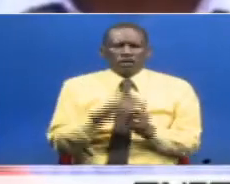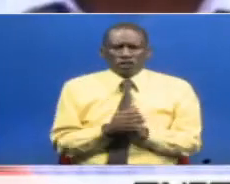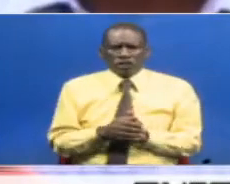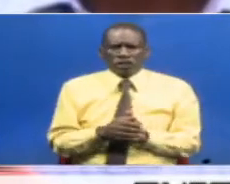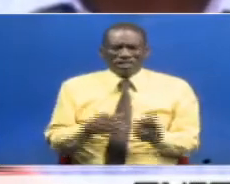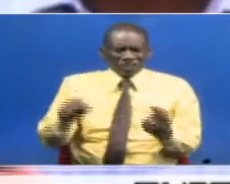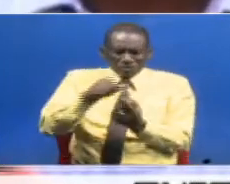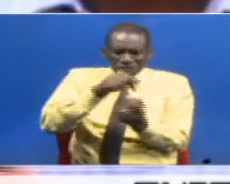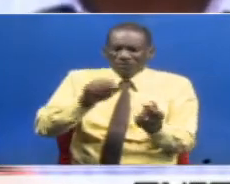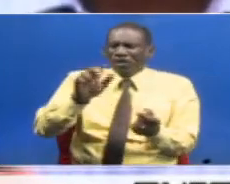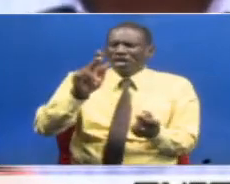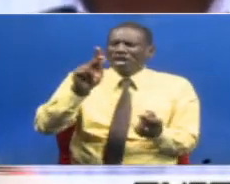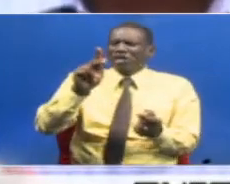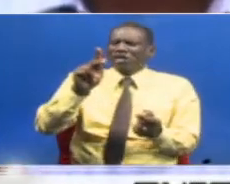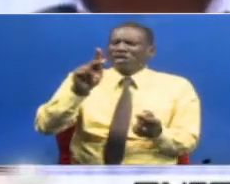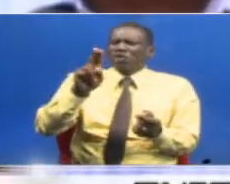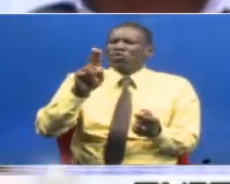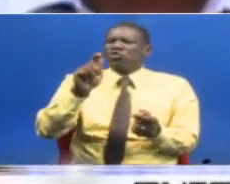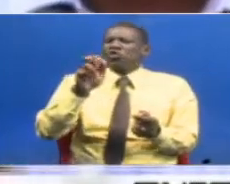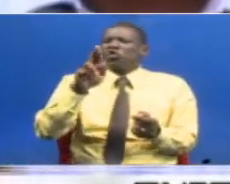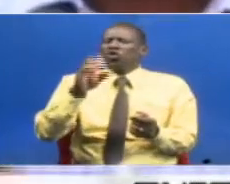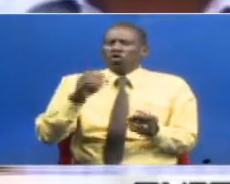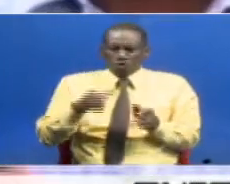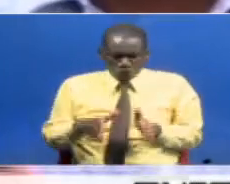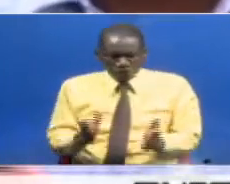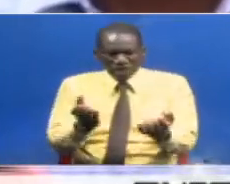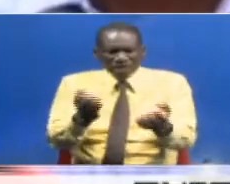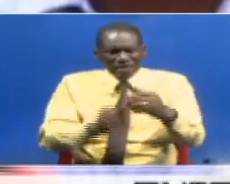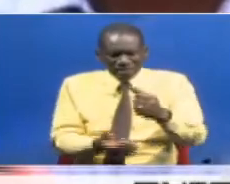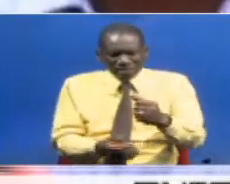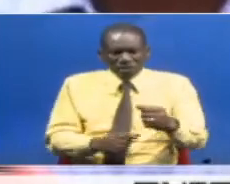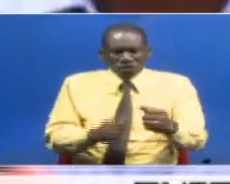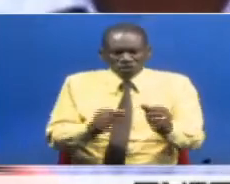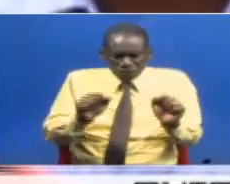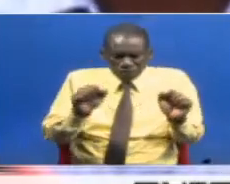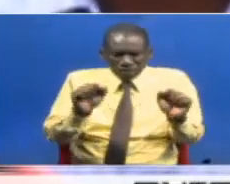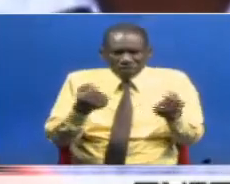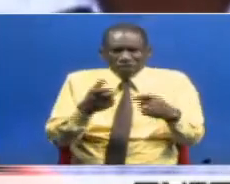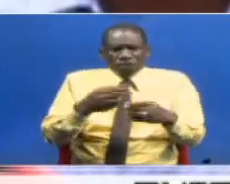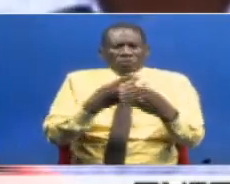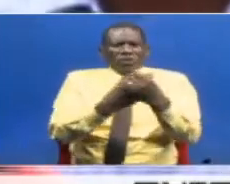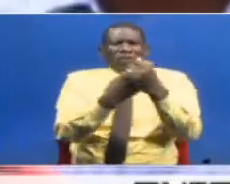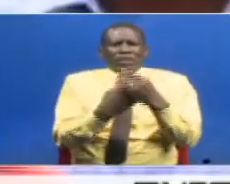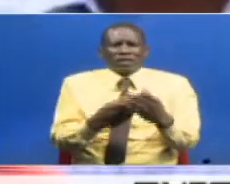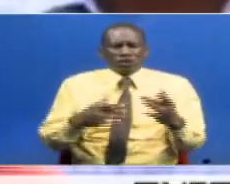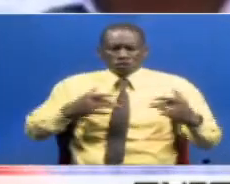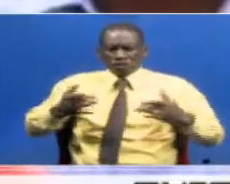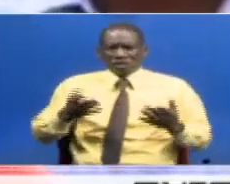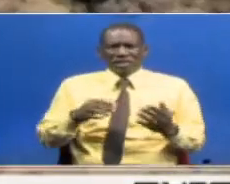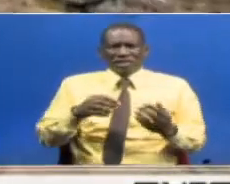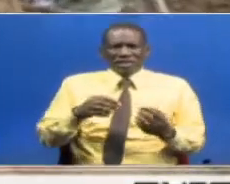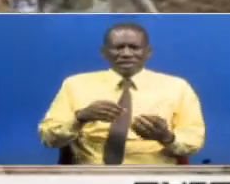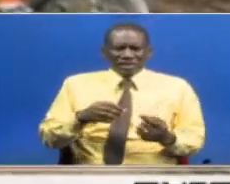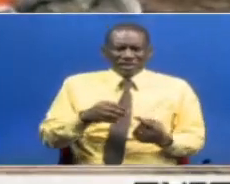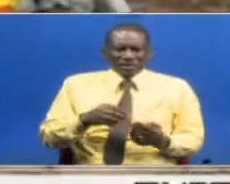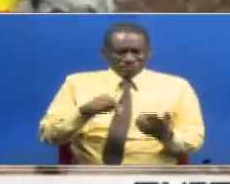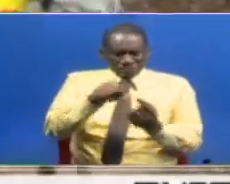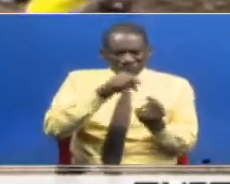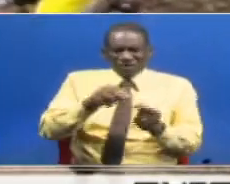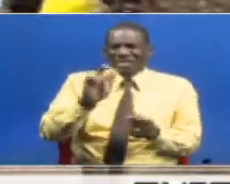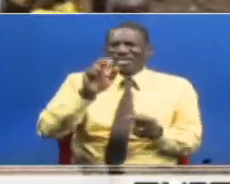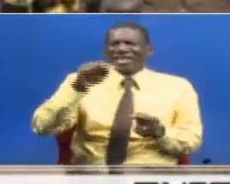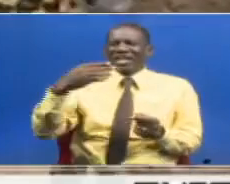Road need a very immediate intervention, maybe from the partners that is of concern, specifically the Kenha. Mvua hiyo ya